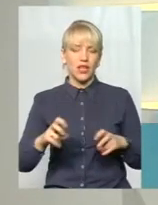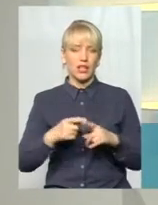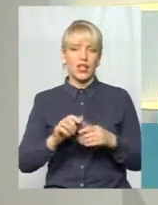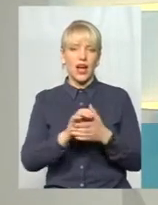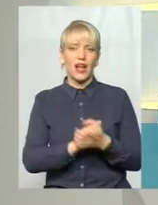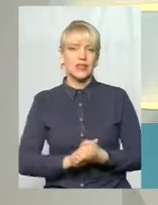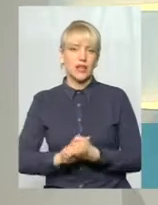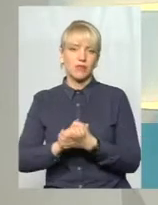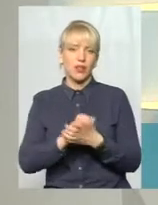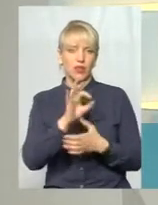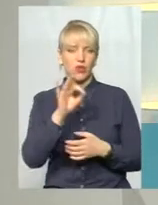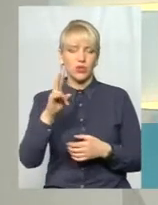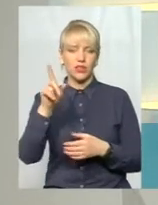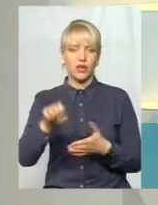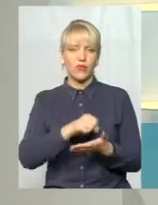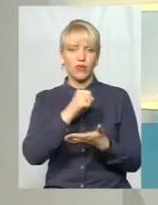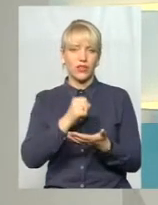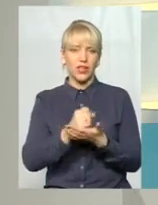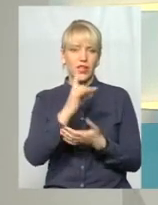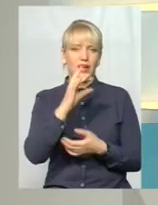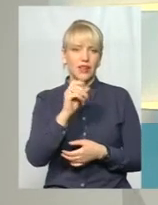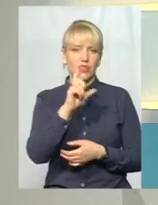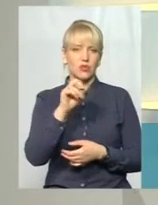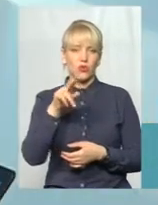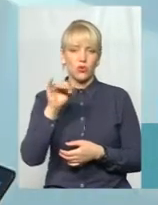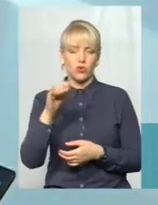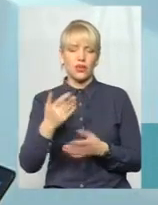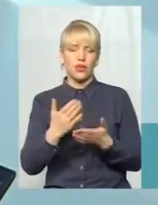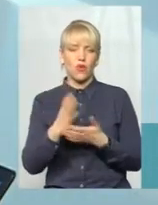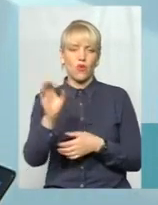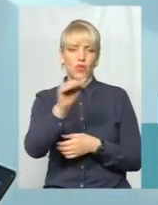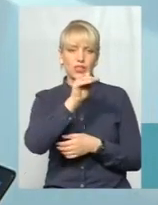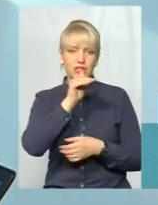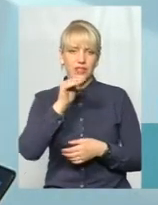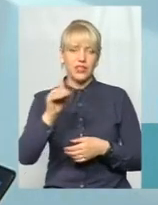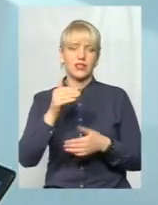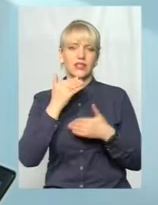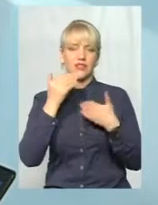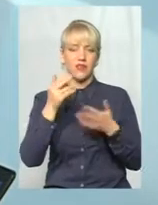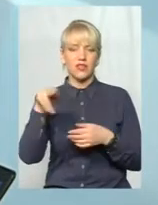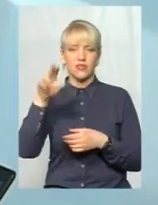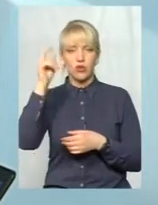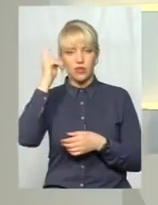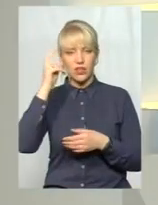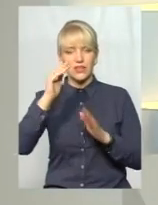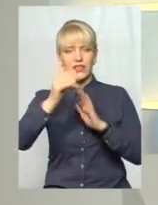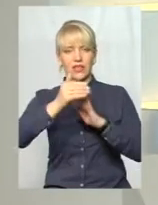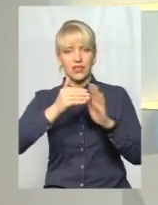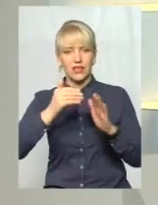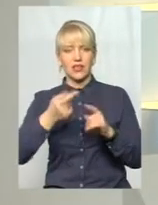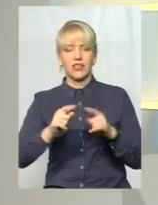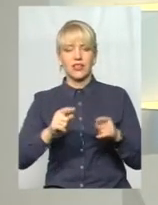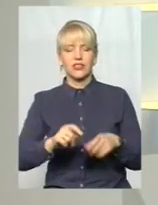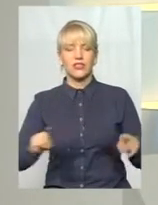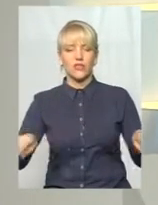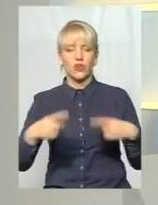ухвалили відповідну резолюцію. Документ містить окреме звернення до офіційного Києва, зокрема, закликали створити єдиний